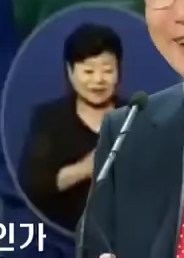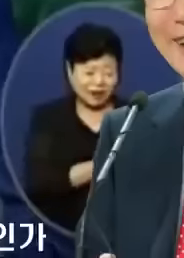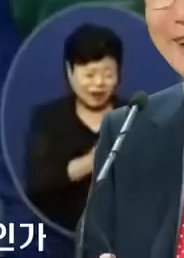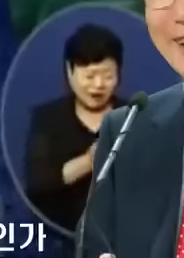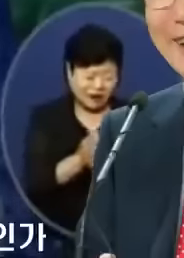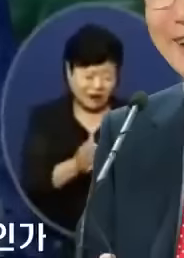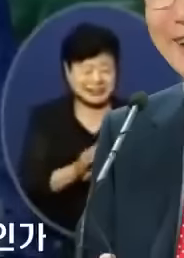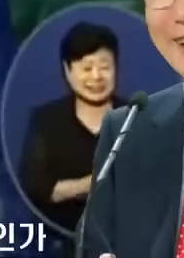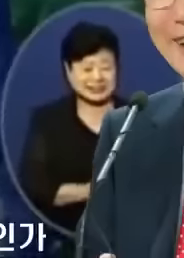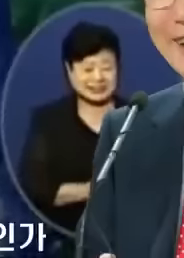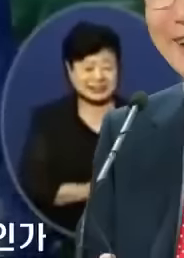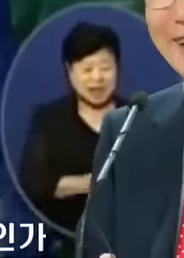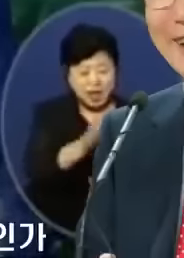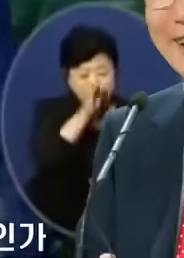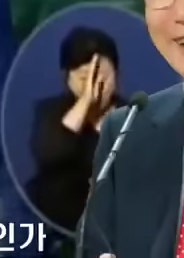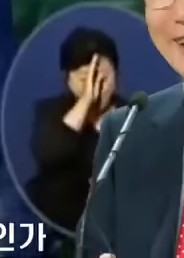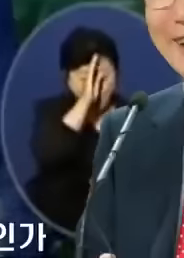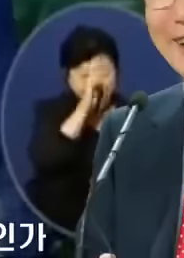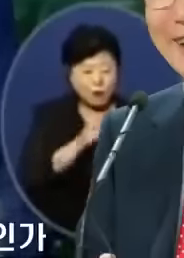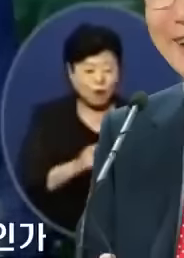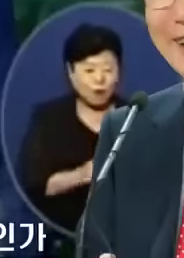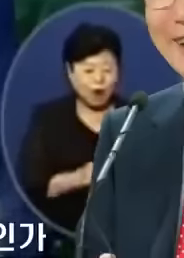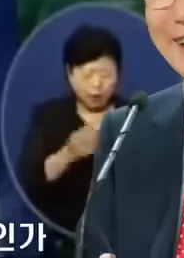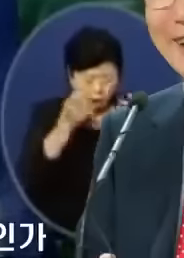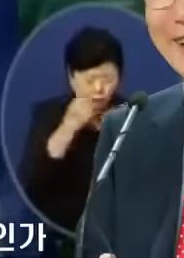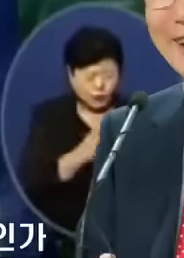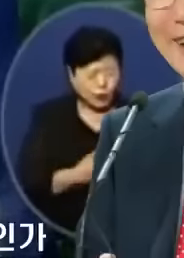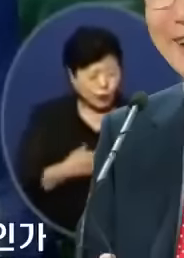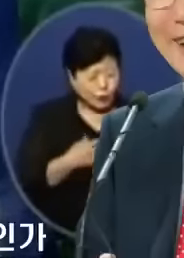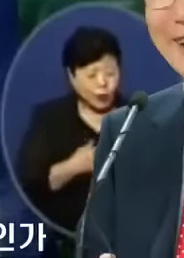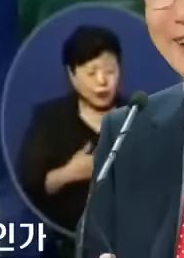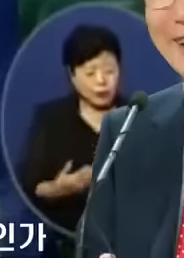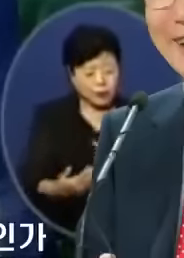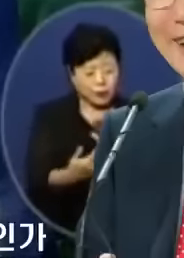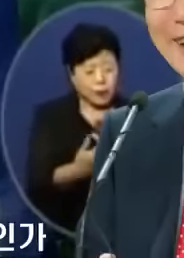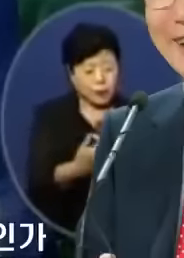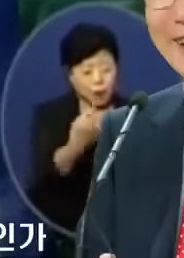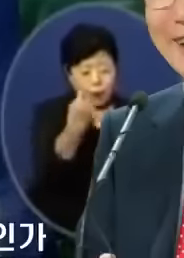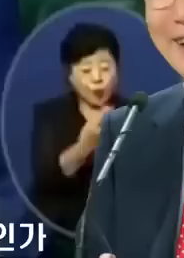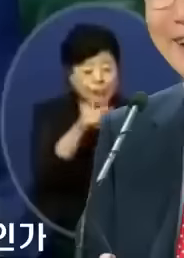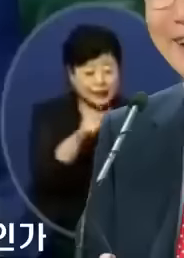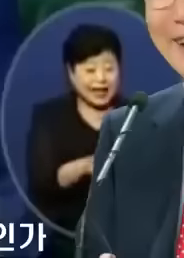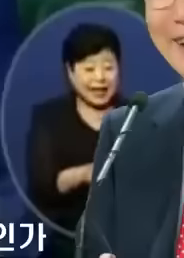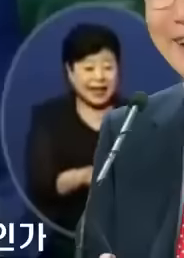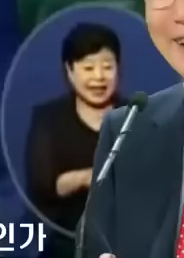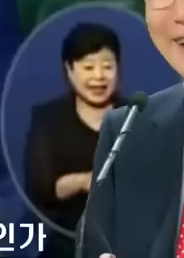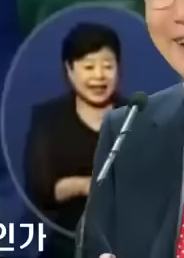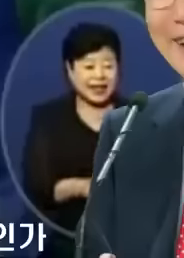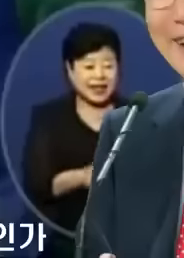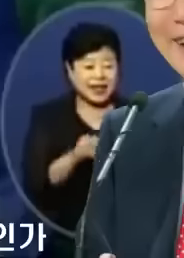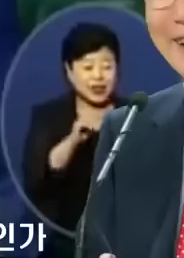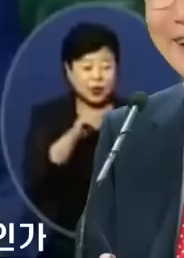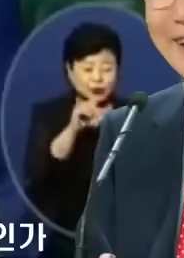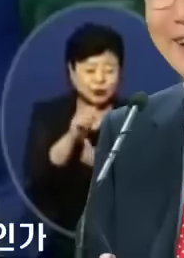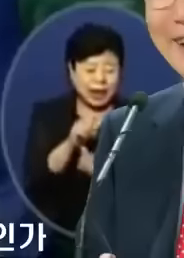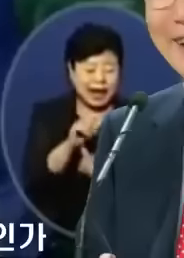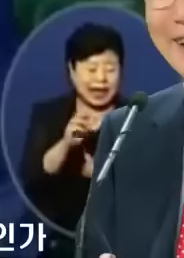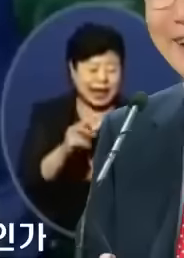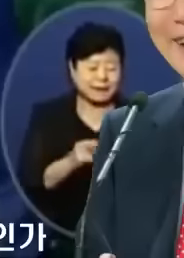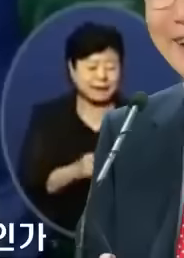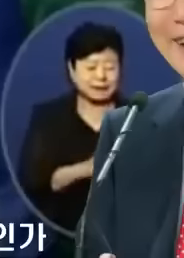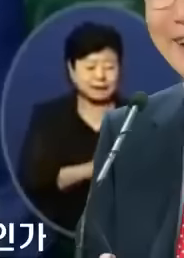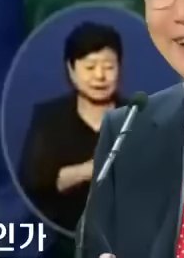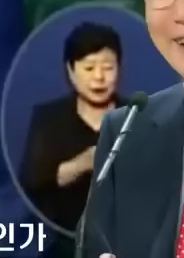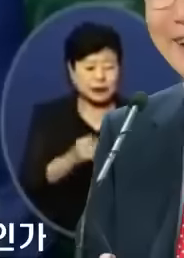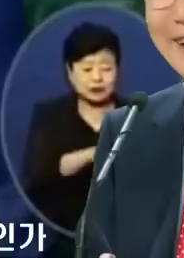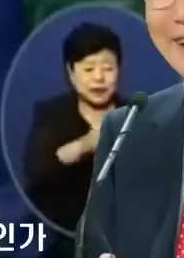가지 병과 고통과 괴로움이 다가오면 요사와 갈렙이 말한 것처럼 지들은 우리